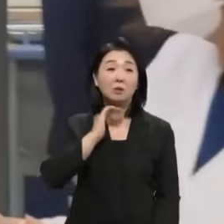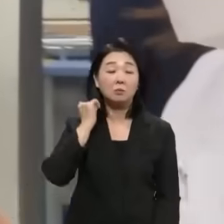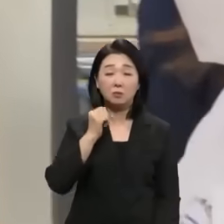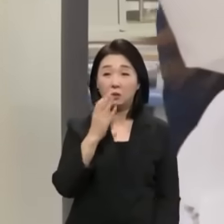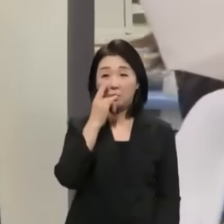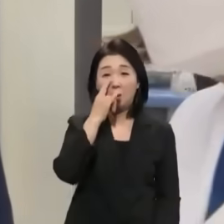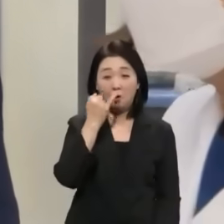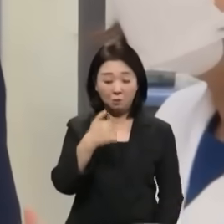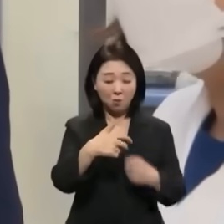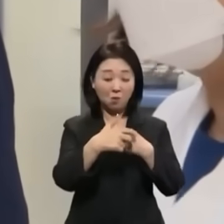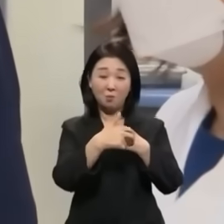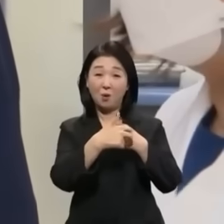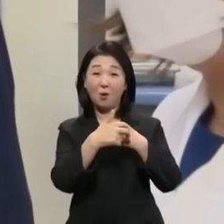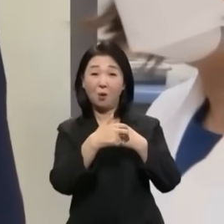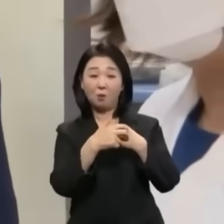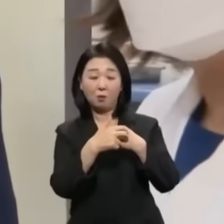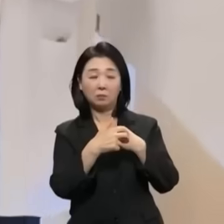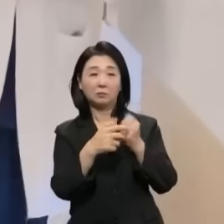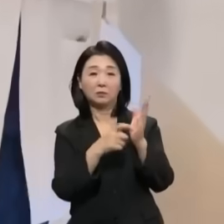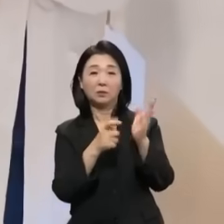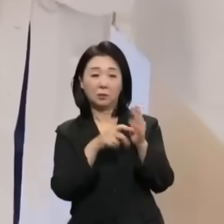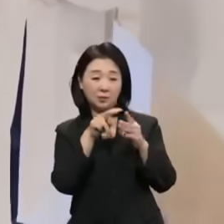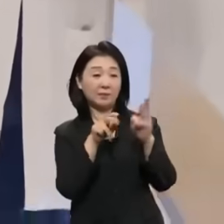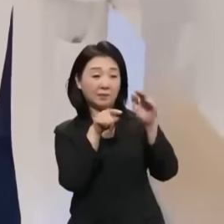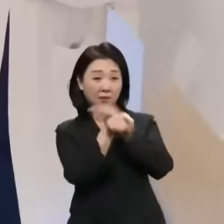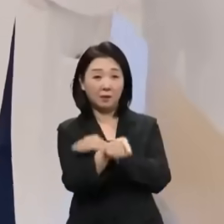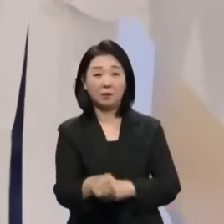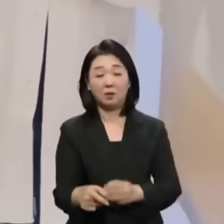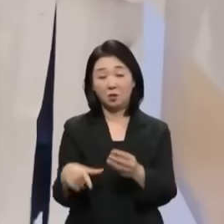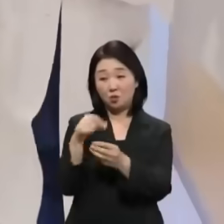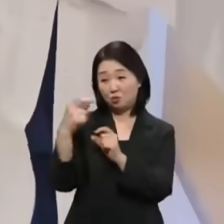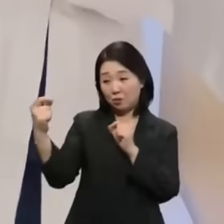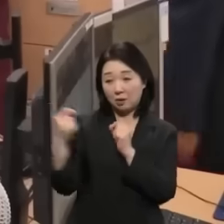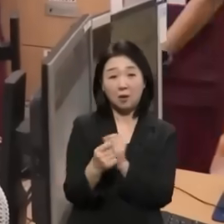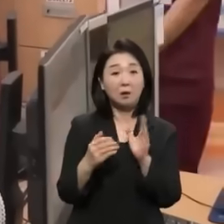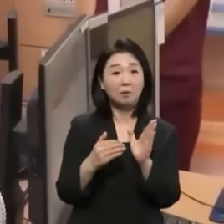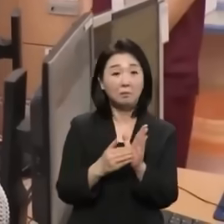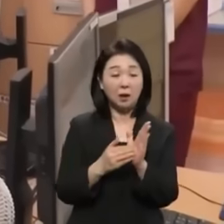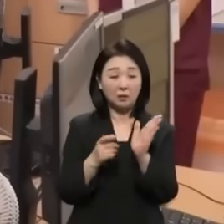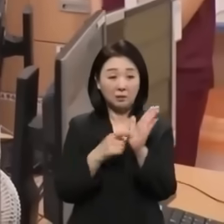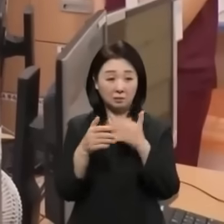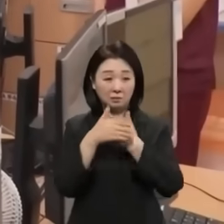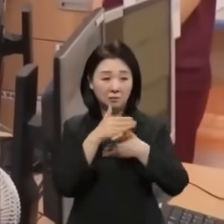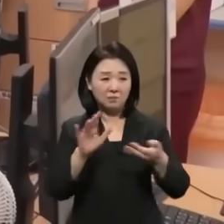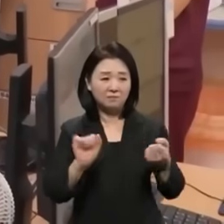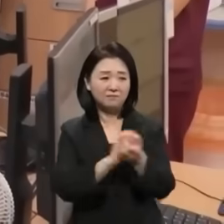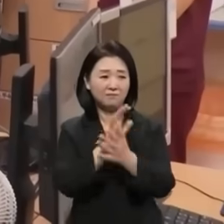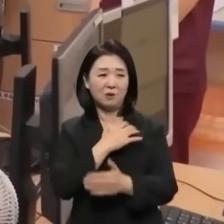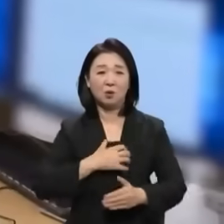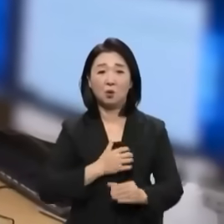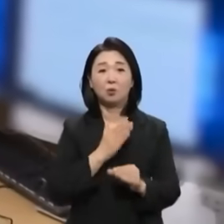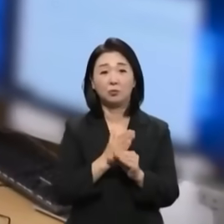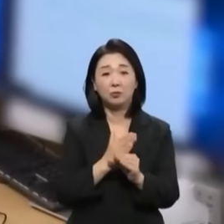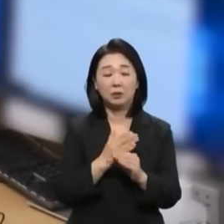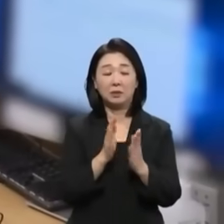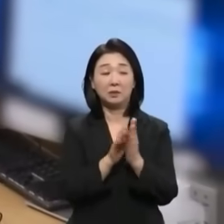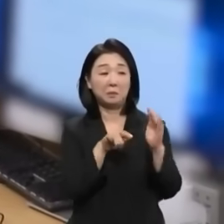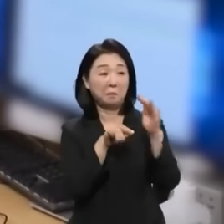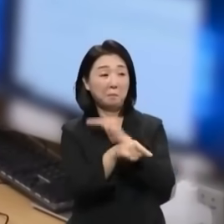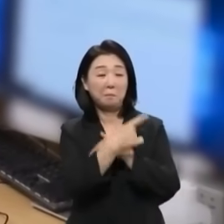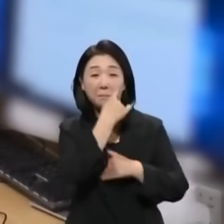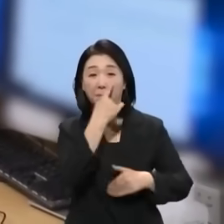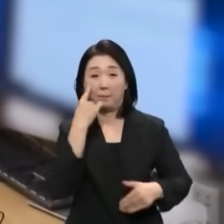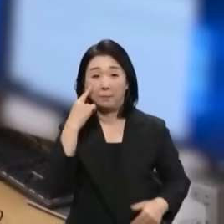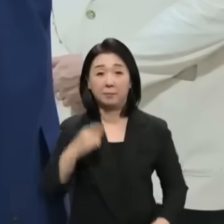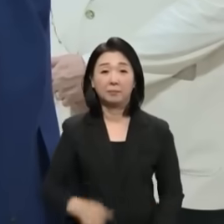권역 응급 의료센터를 찾았습니다 추석 연휴를 앞두고 응급실 대란 의료 목소리가 커지자 직접 현장으로